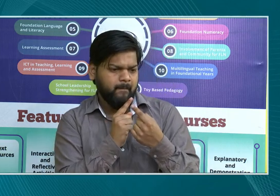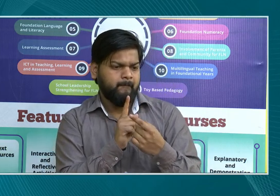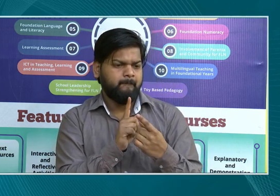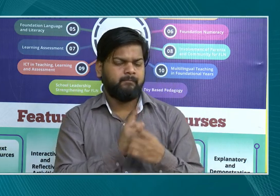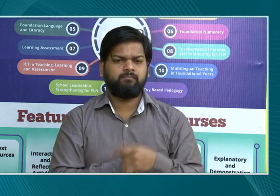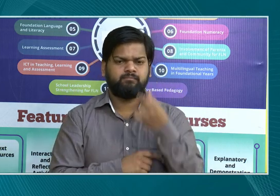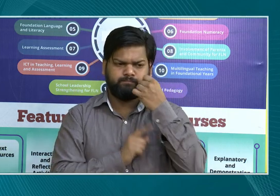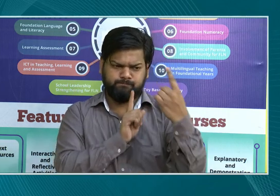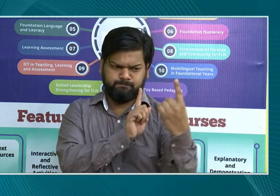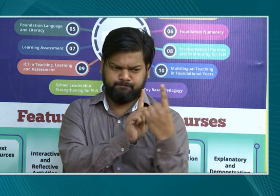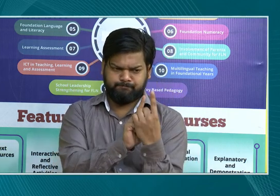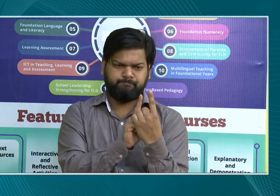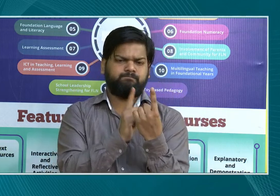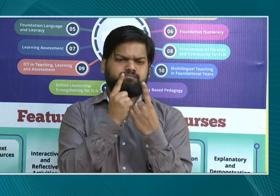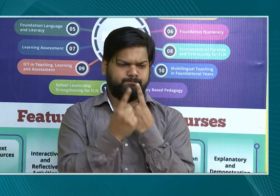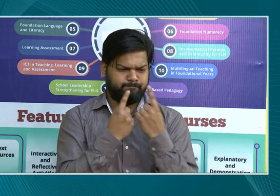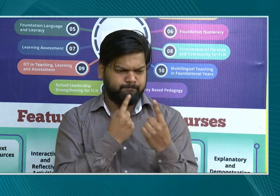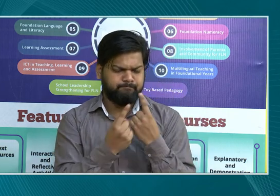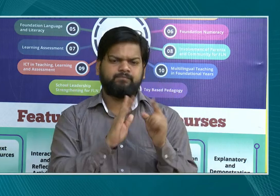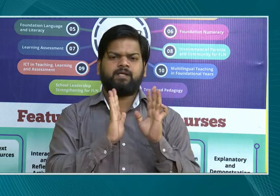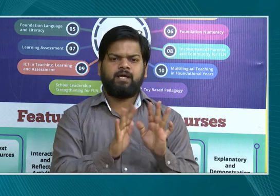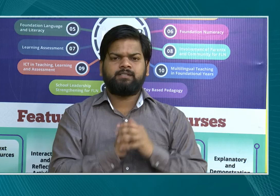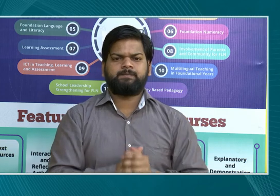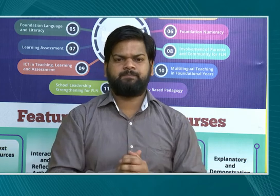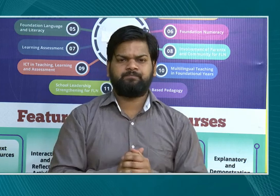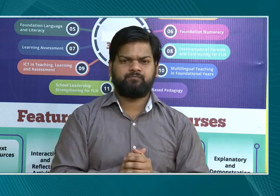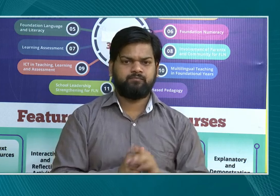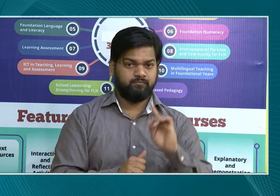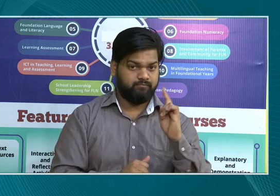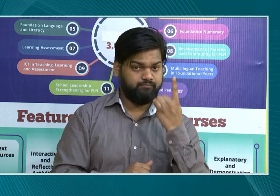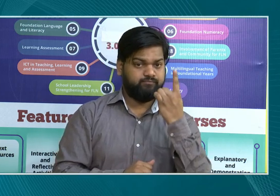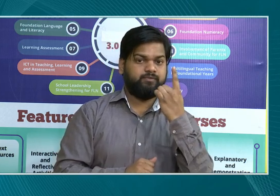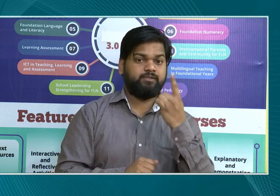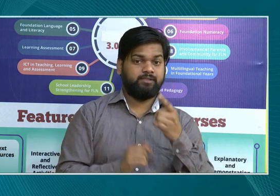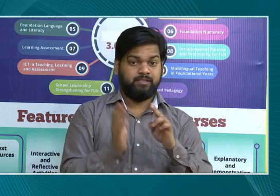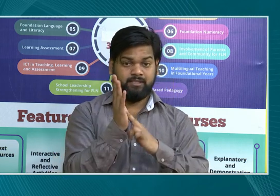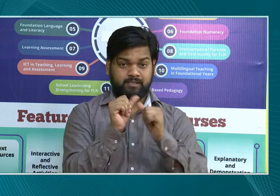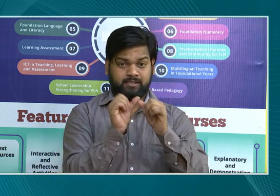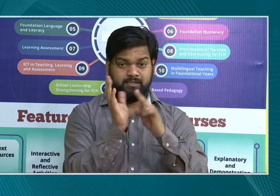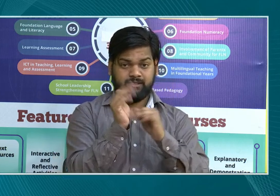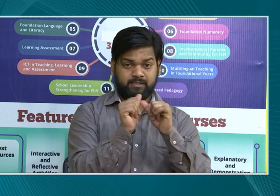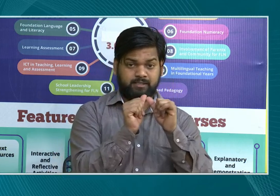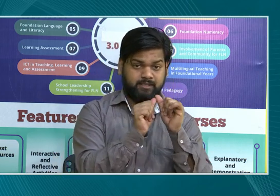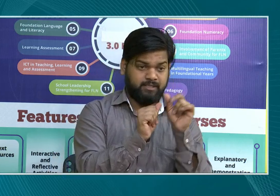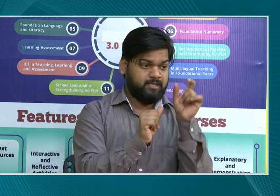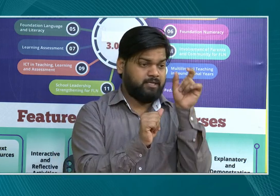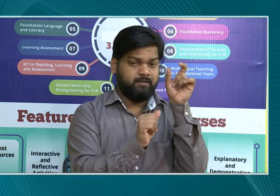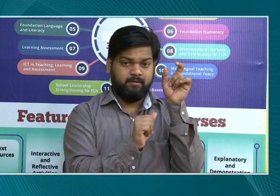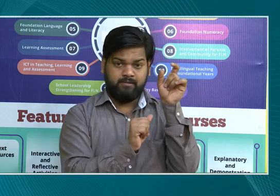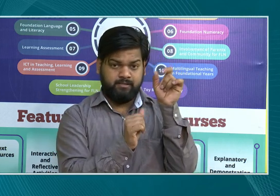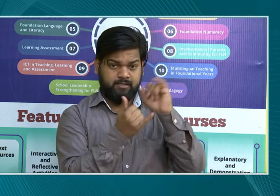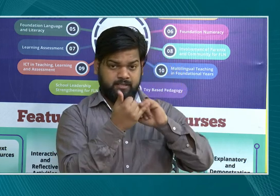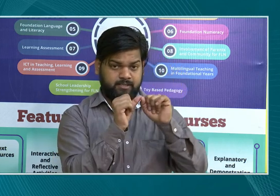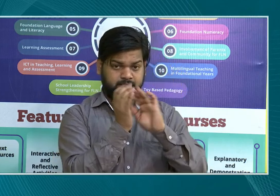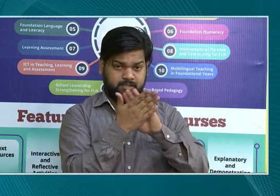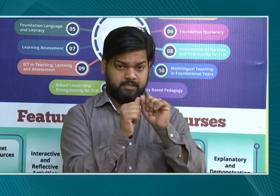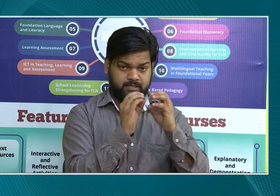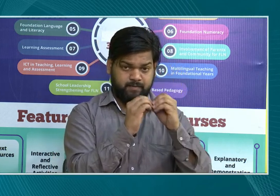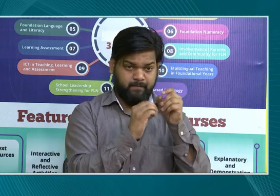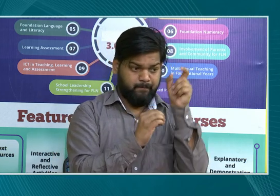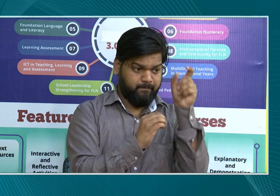जो इस कहानी के मध्य से प्रस्तुत की गई है तो यहां पर सबसे पहले नाना साहब जो ढूंढ पेंट नाना साहब थे और